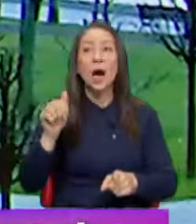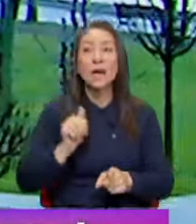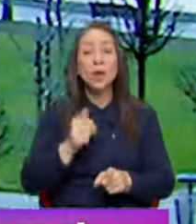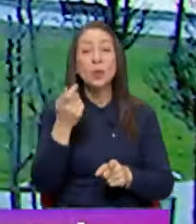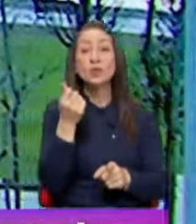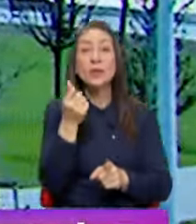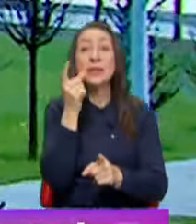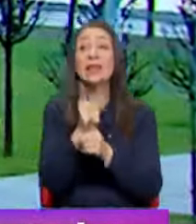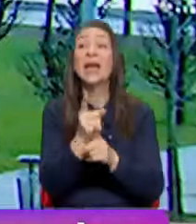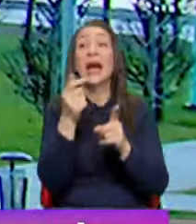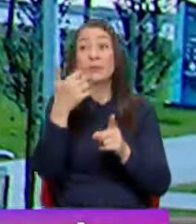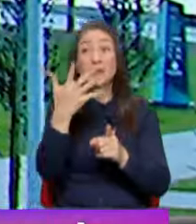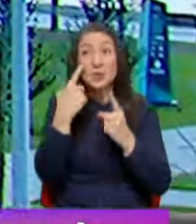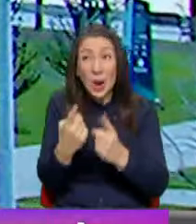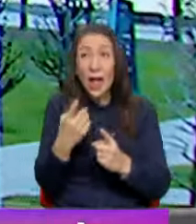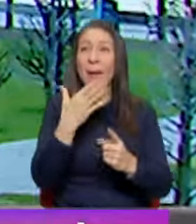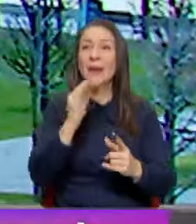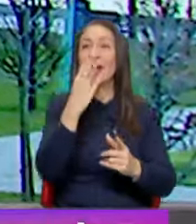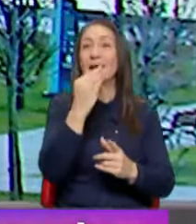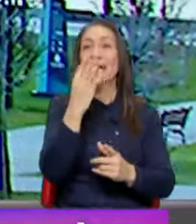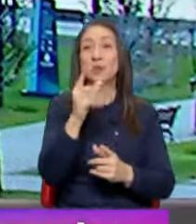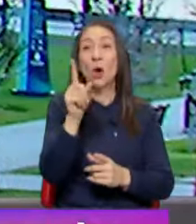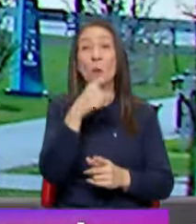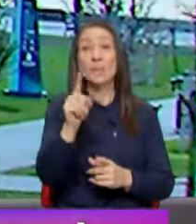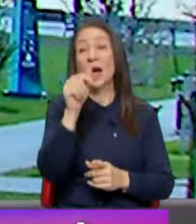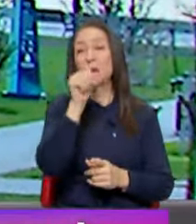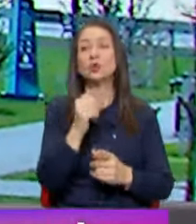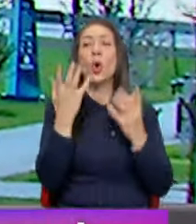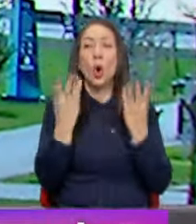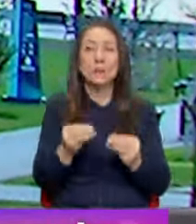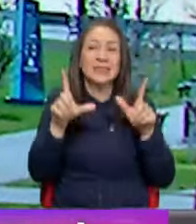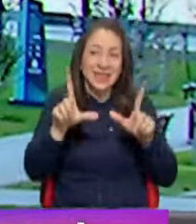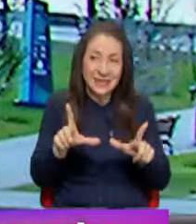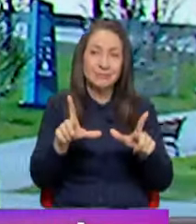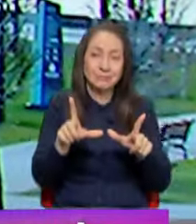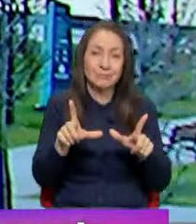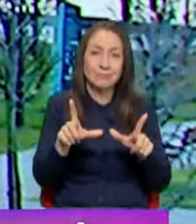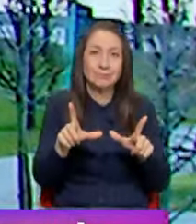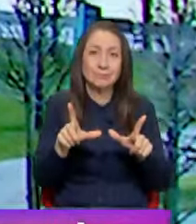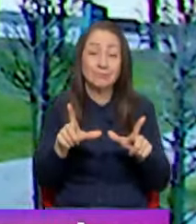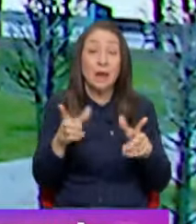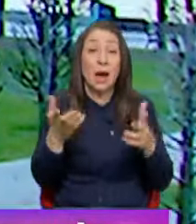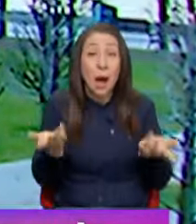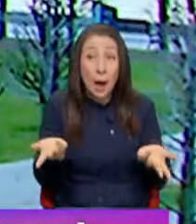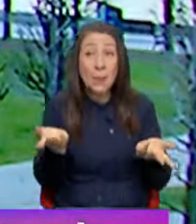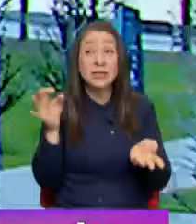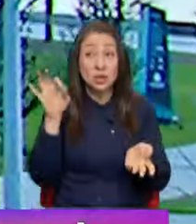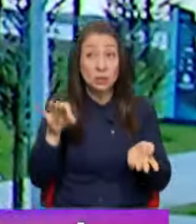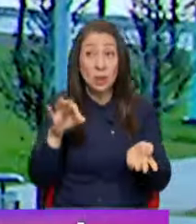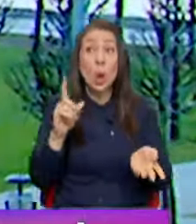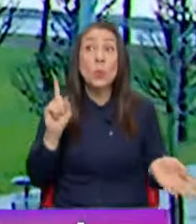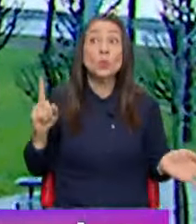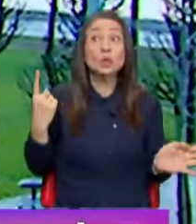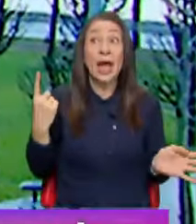% 65'e denk gelse emeklinin ikramiyesi 10.600 lira o civarda olacaktı ama şimdi